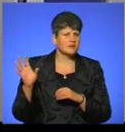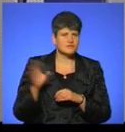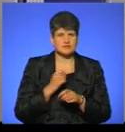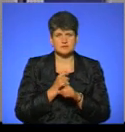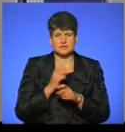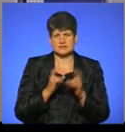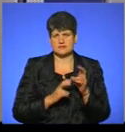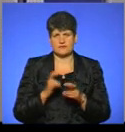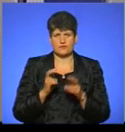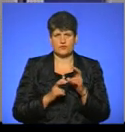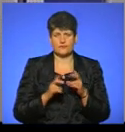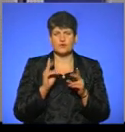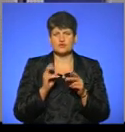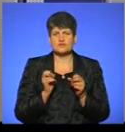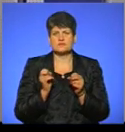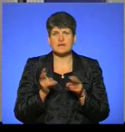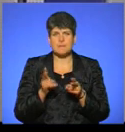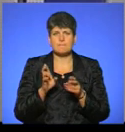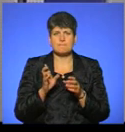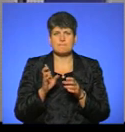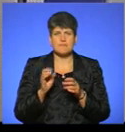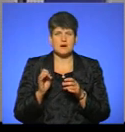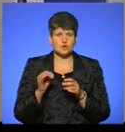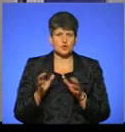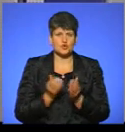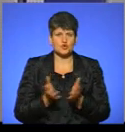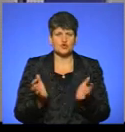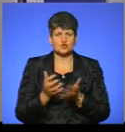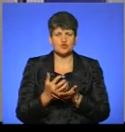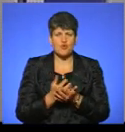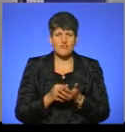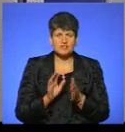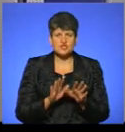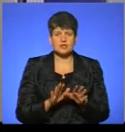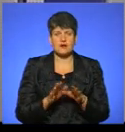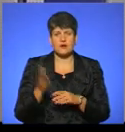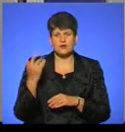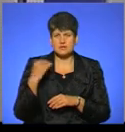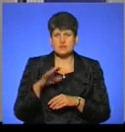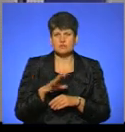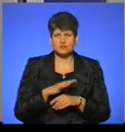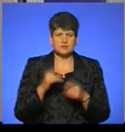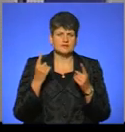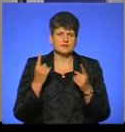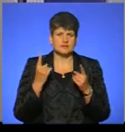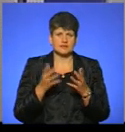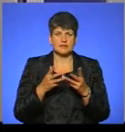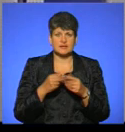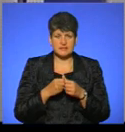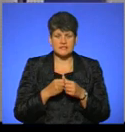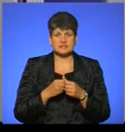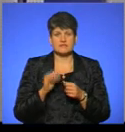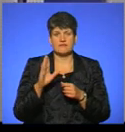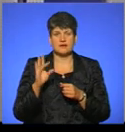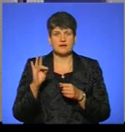зливали бардосховище, інші отак. Але колись було досить велике поголів'я великої рогатої худоби,